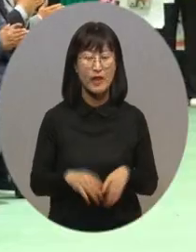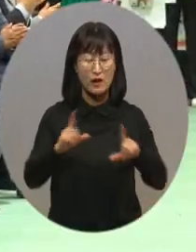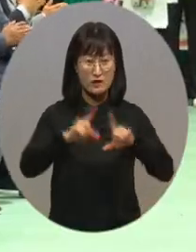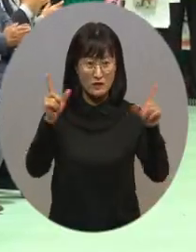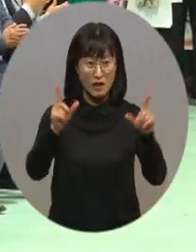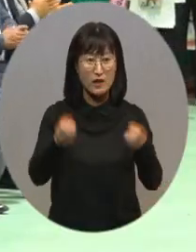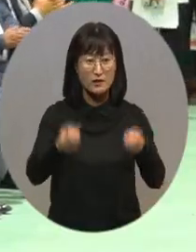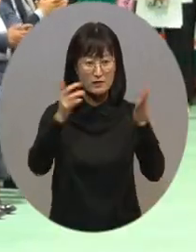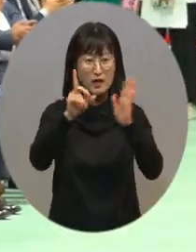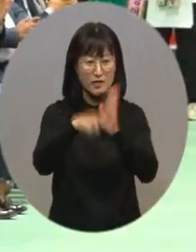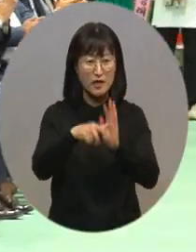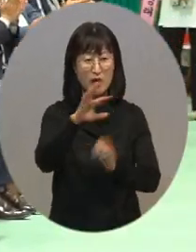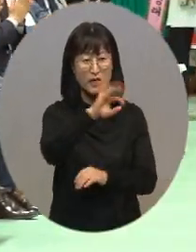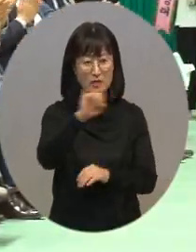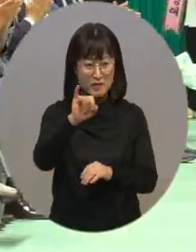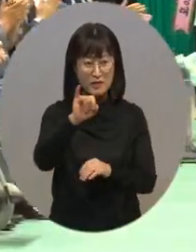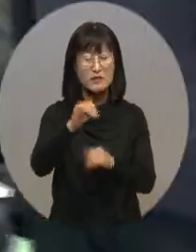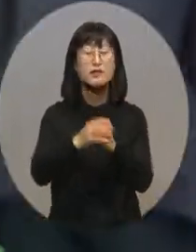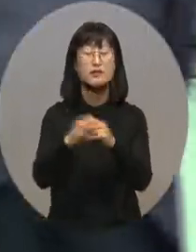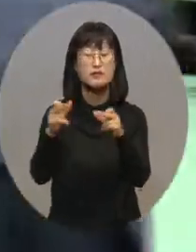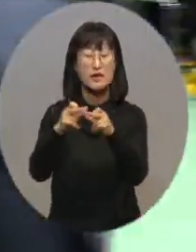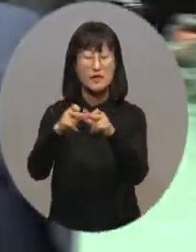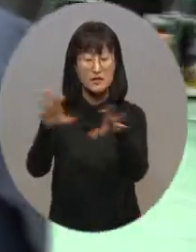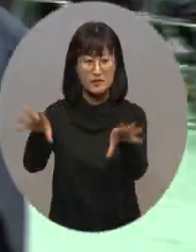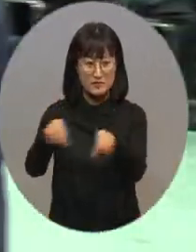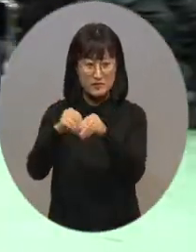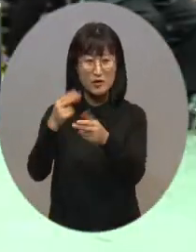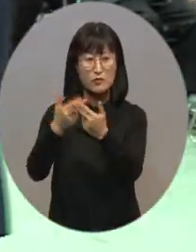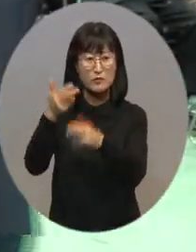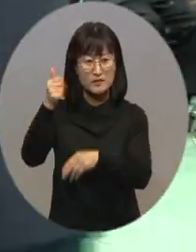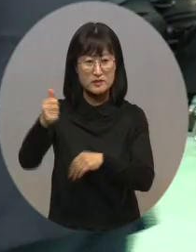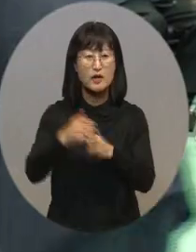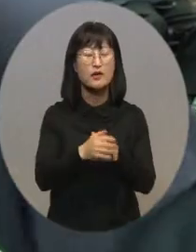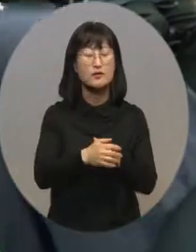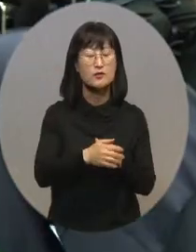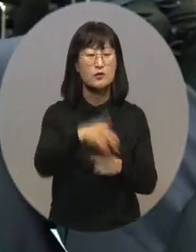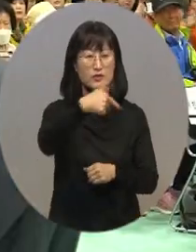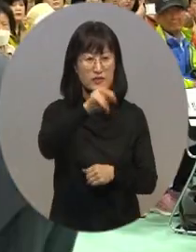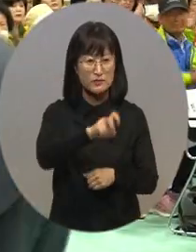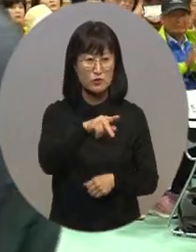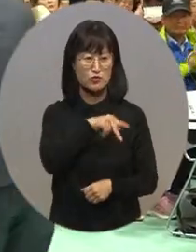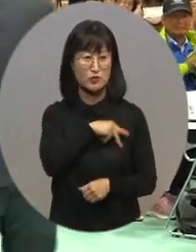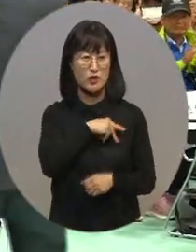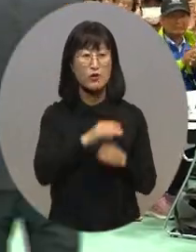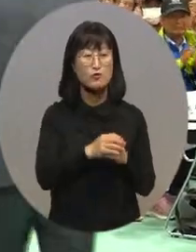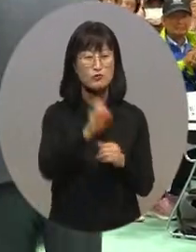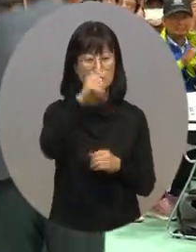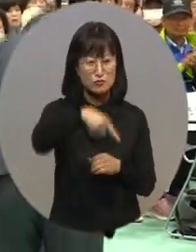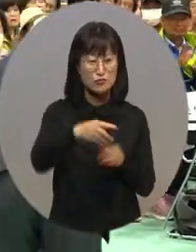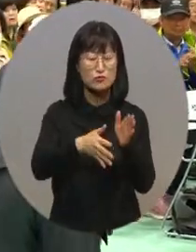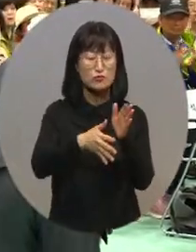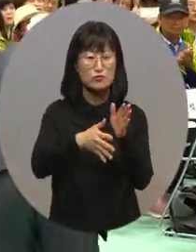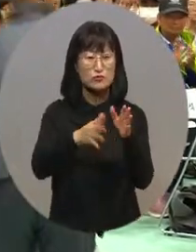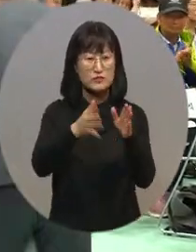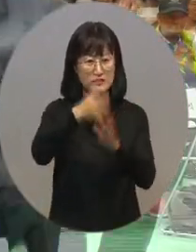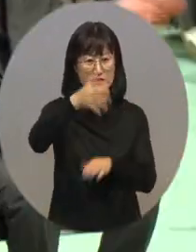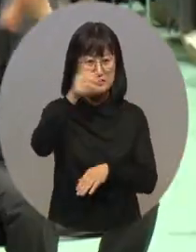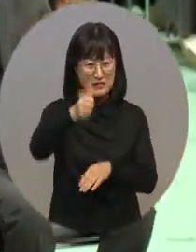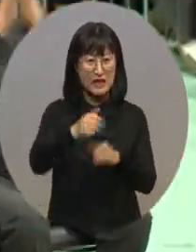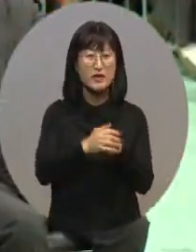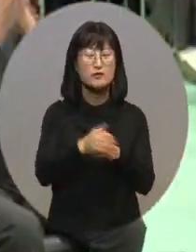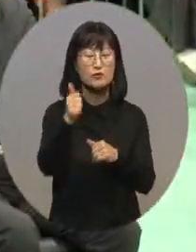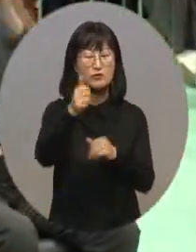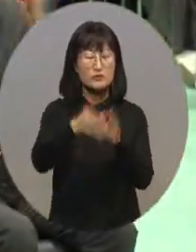행사에는 이영재 사단법인 전주시 장애인단체 총연합회장, 김윤덕 국회의원, 우범기 전주시장, 이기동 전주시